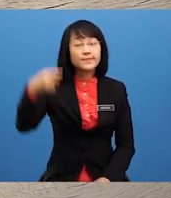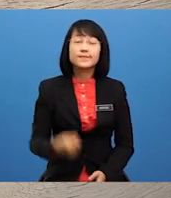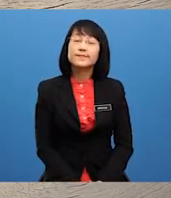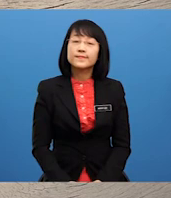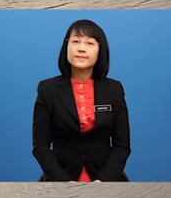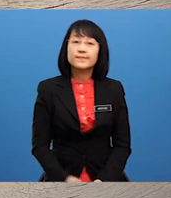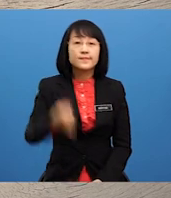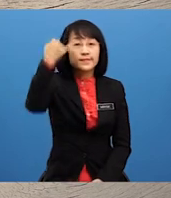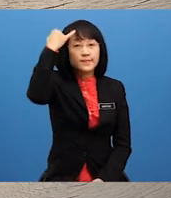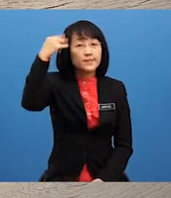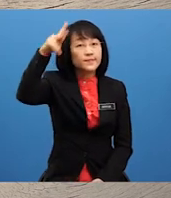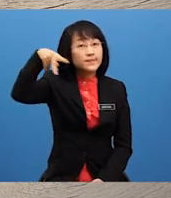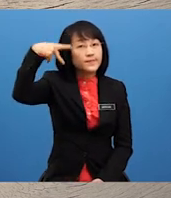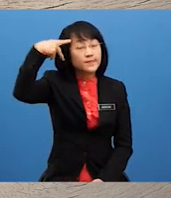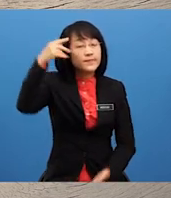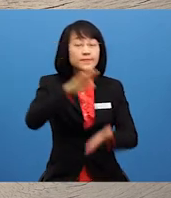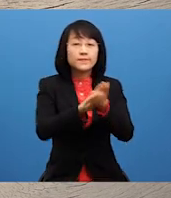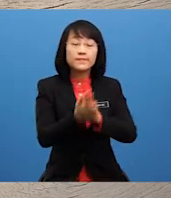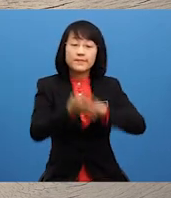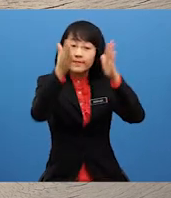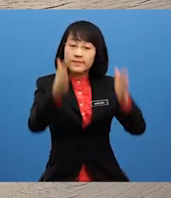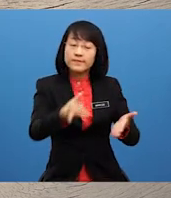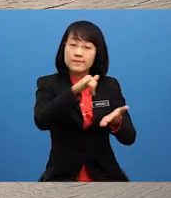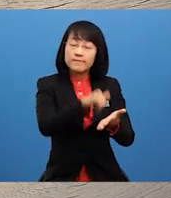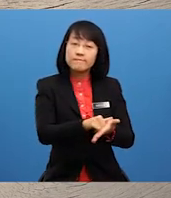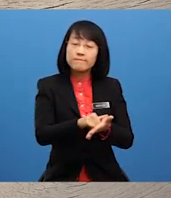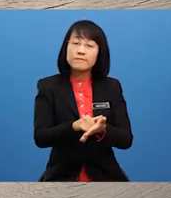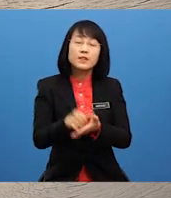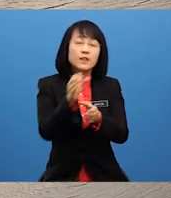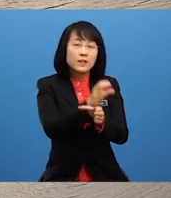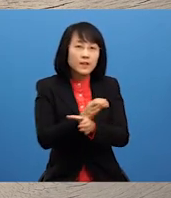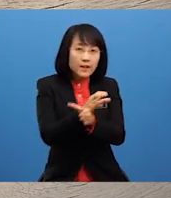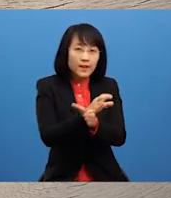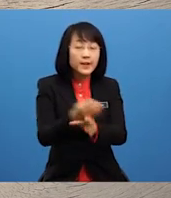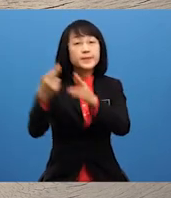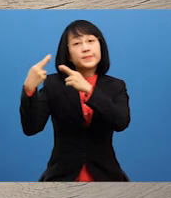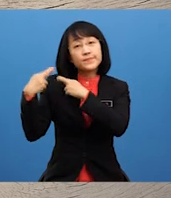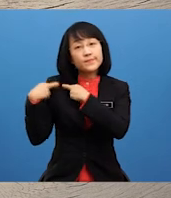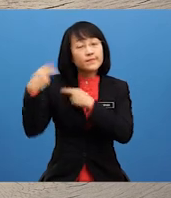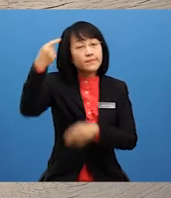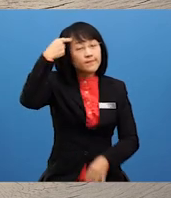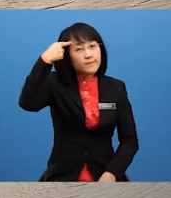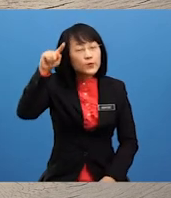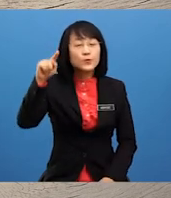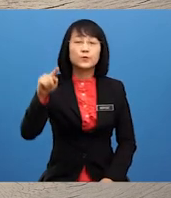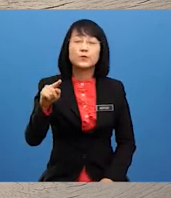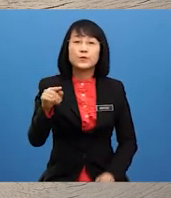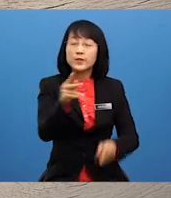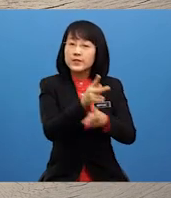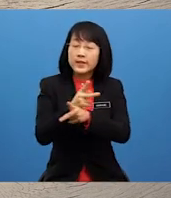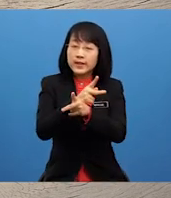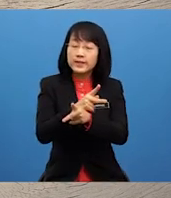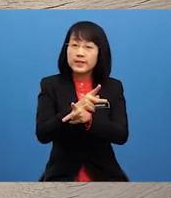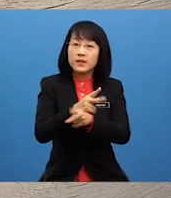Ilmu politik dapat menjadikan seseorang itu prihatin, bertanggungjawab bagi membela nasib penduduk